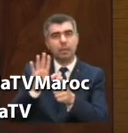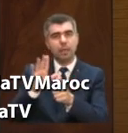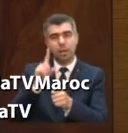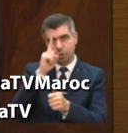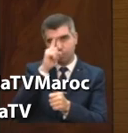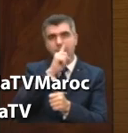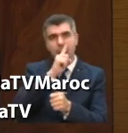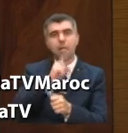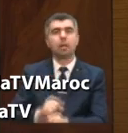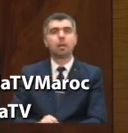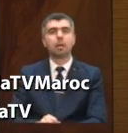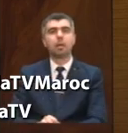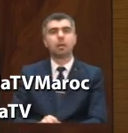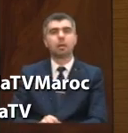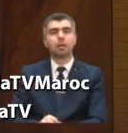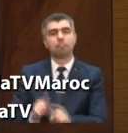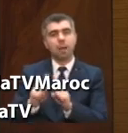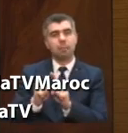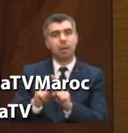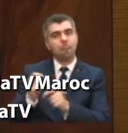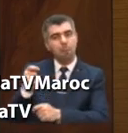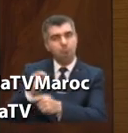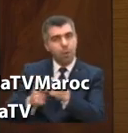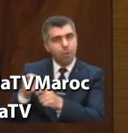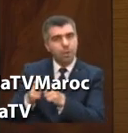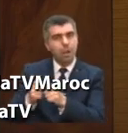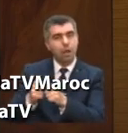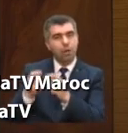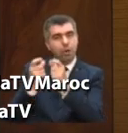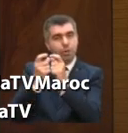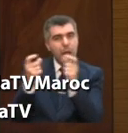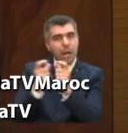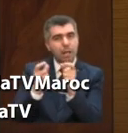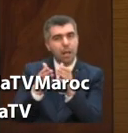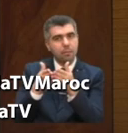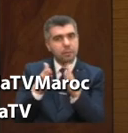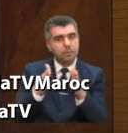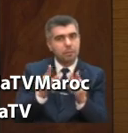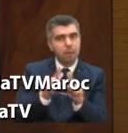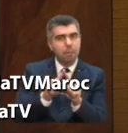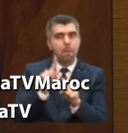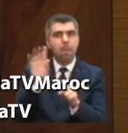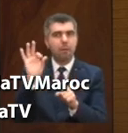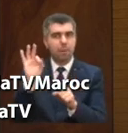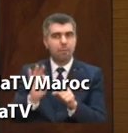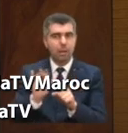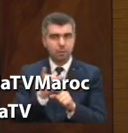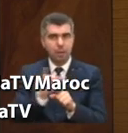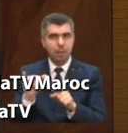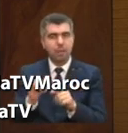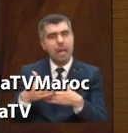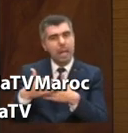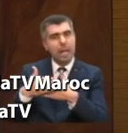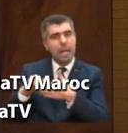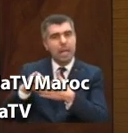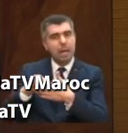أننا نوصلوا أن النشاط الاقتصادي الوطني على الأقل إلى ما استرجعش 100% ديال النسبة ديال النشاط ديالو يكون